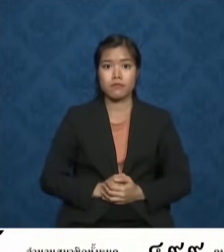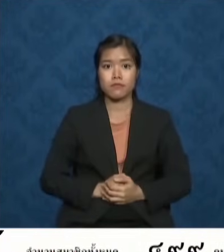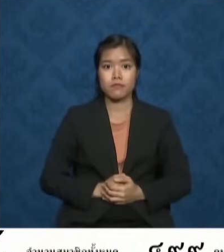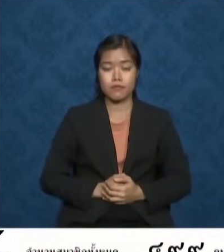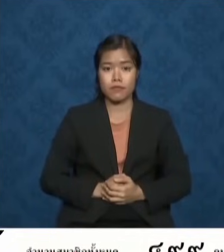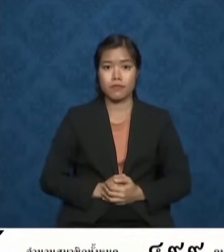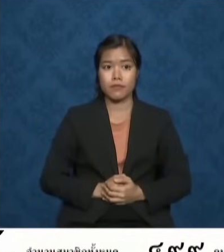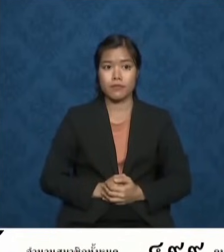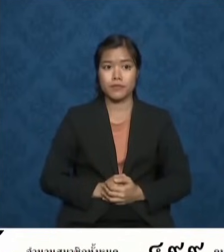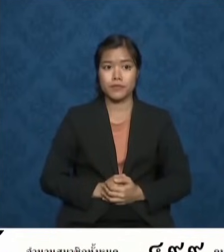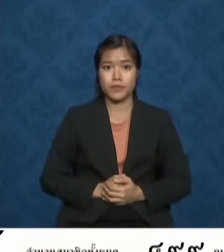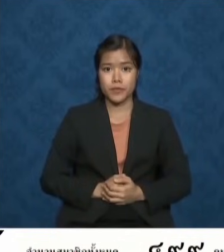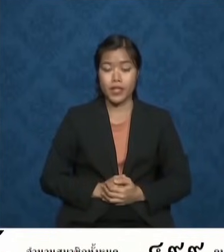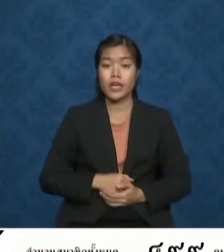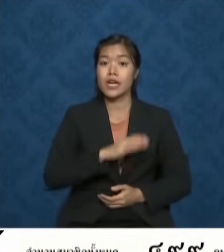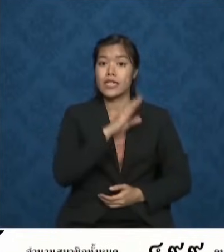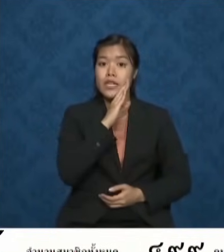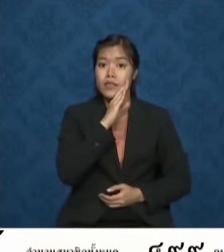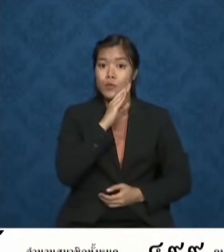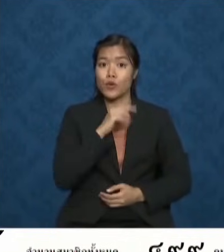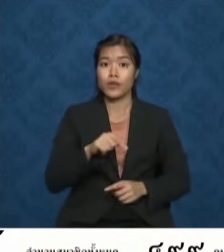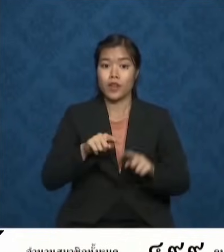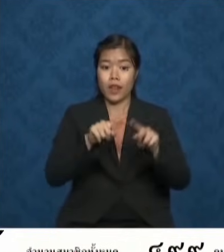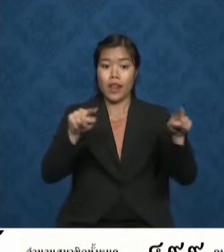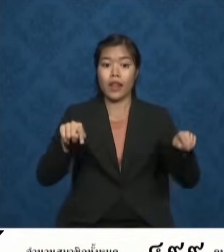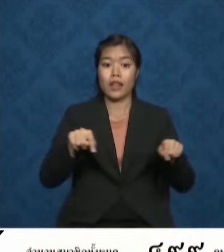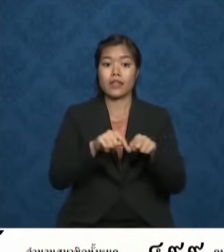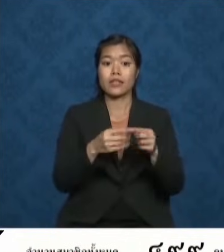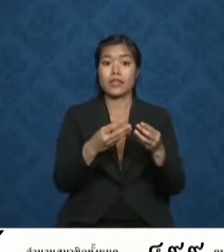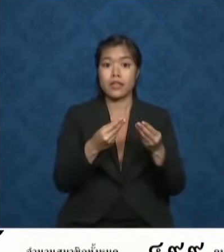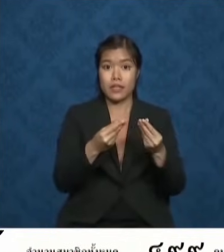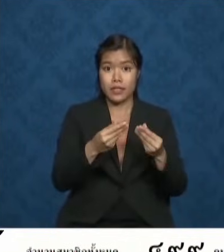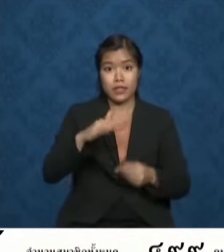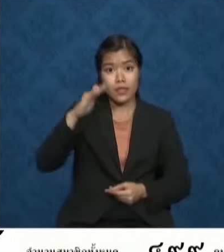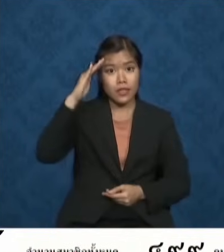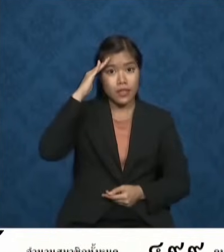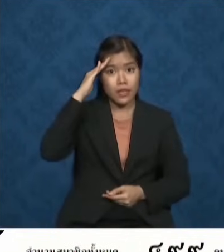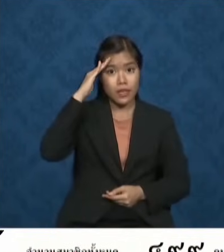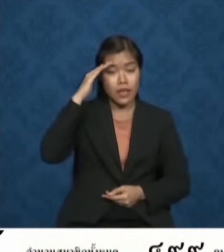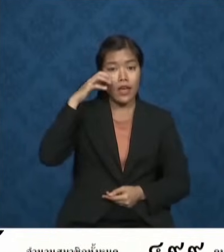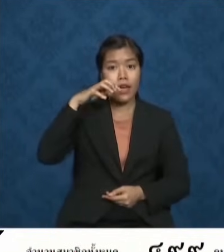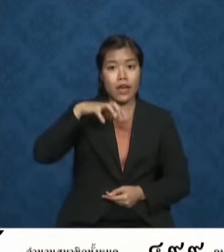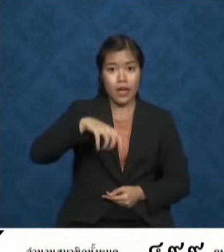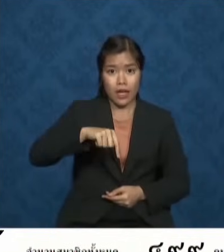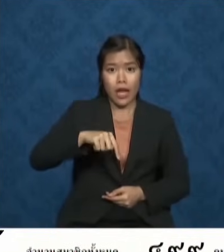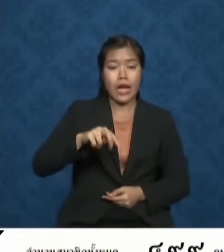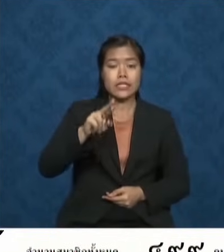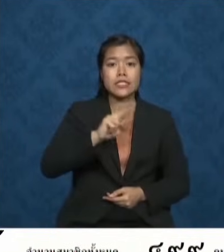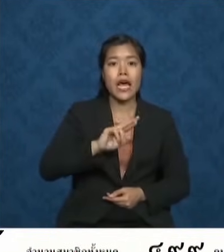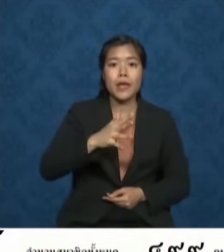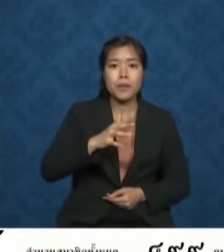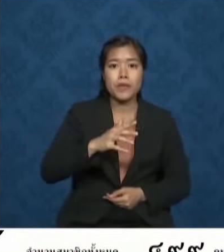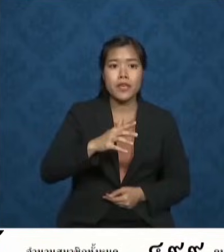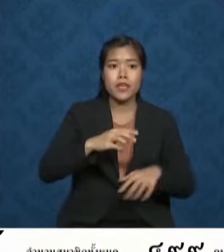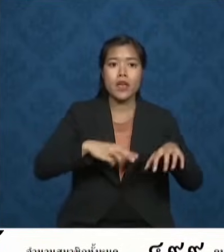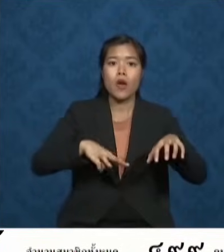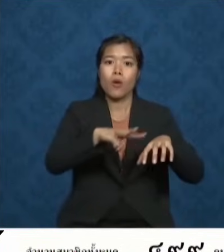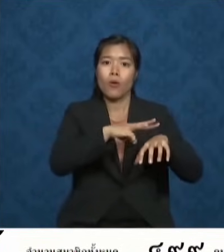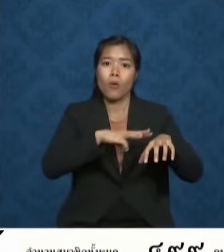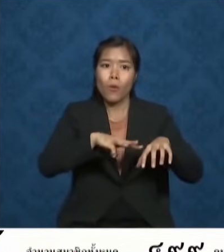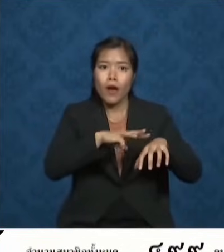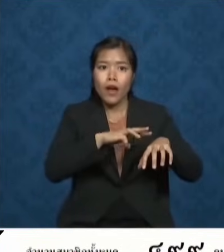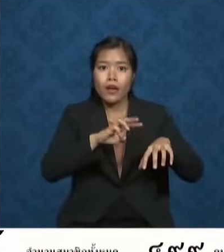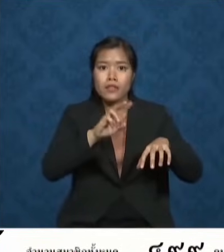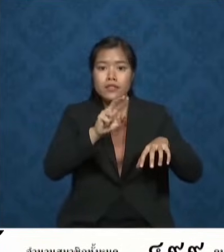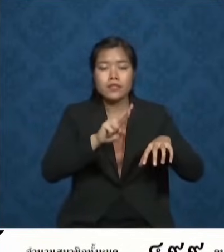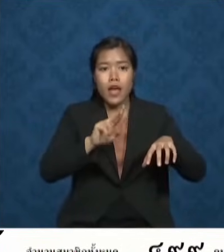พไม่ได้ใช้คืนไม่ให้ประชาชนท่านก็ถามว่ามีที่ไหนได้เท่า